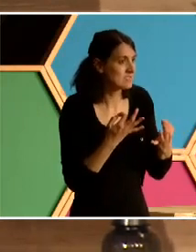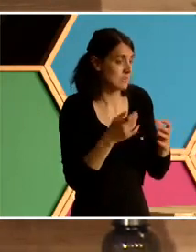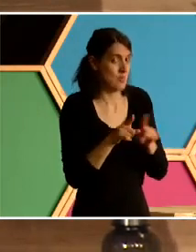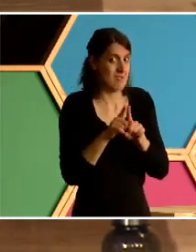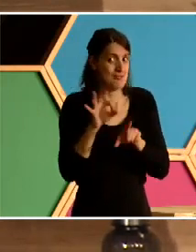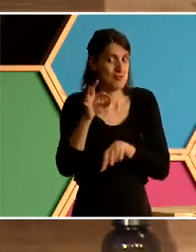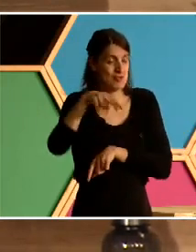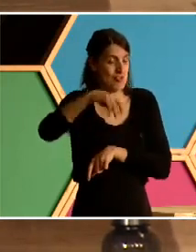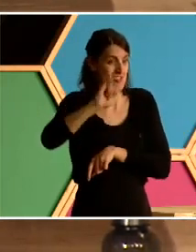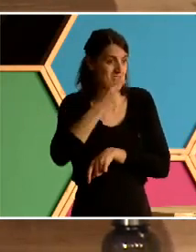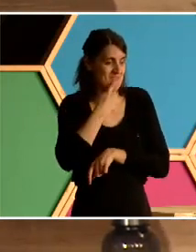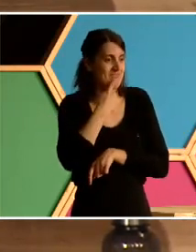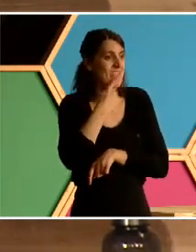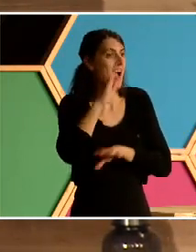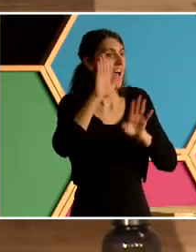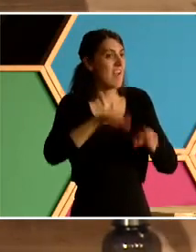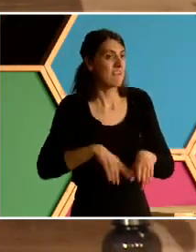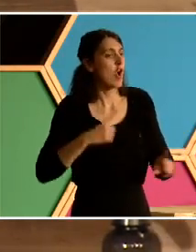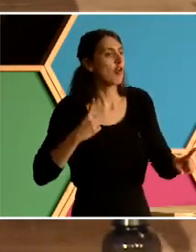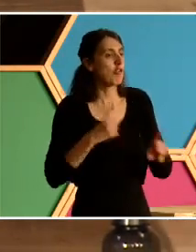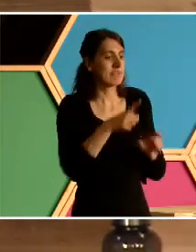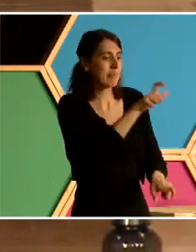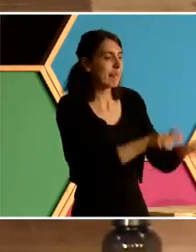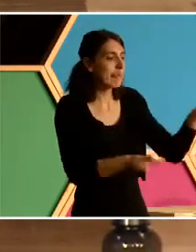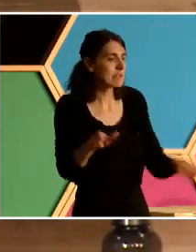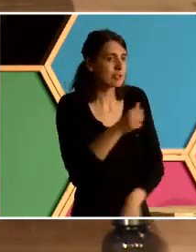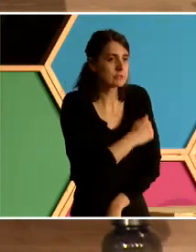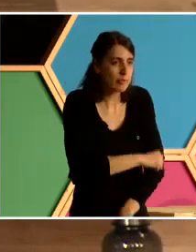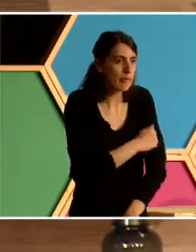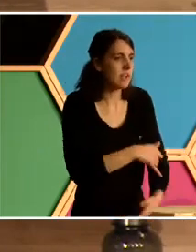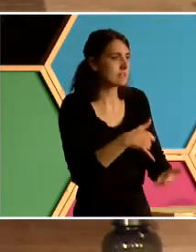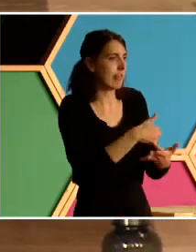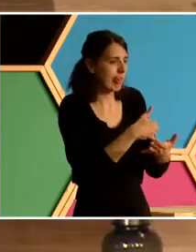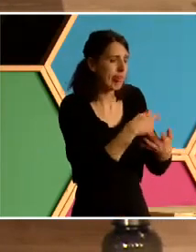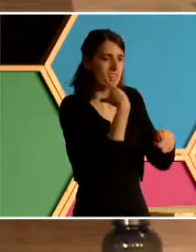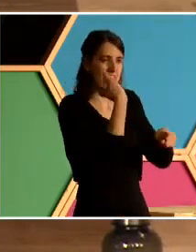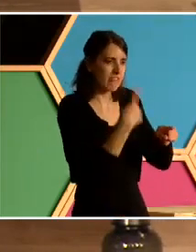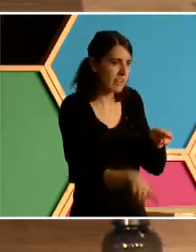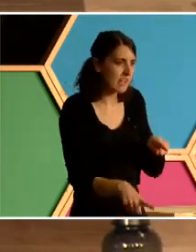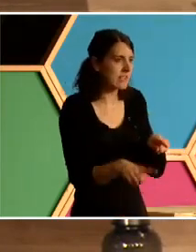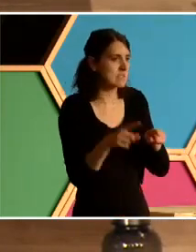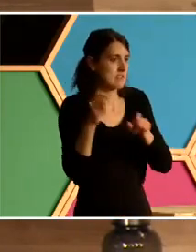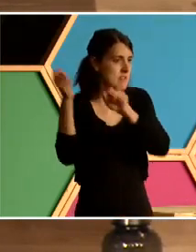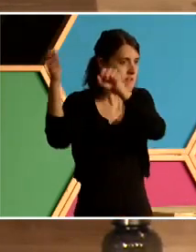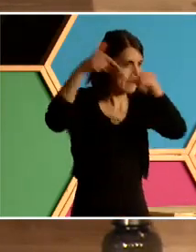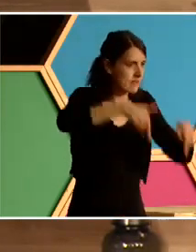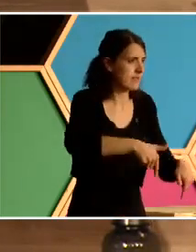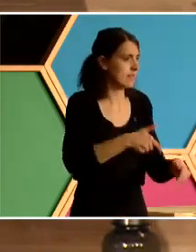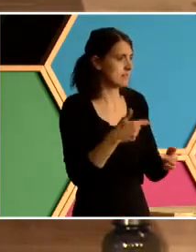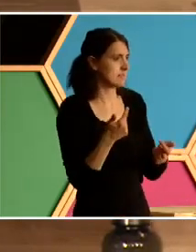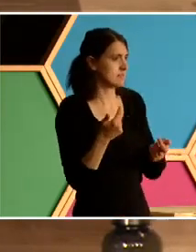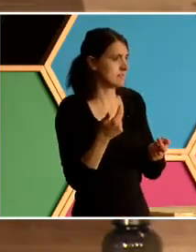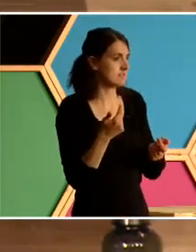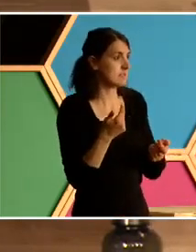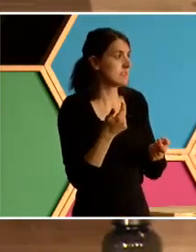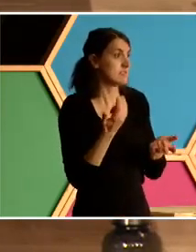Sònia, als de baix, als sectors més vulnerables, els diferents, els nouvinguts, la guerra